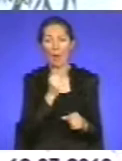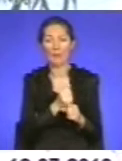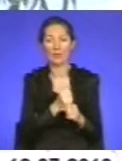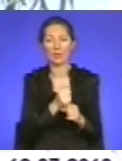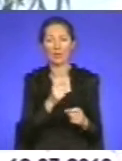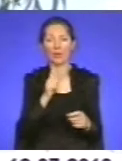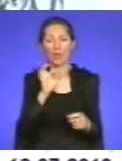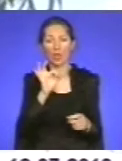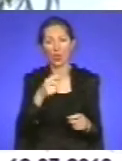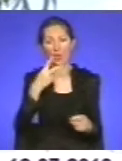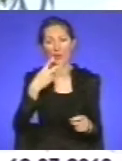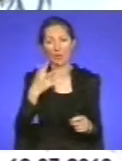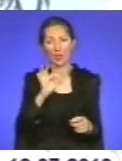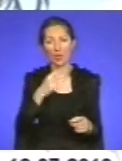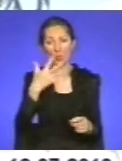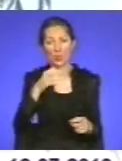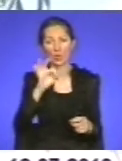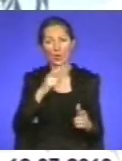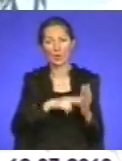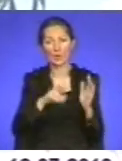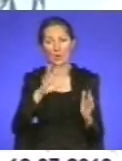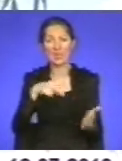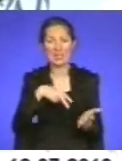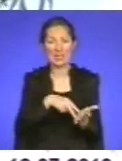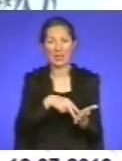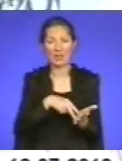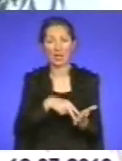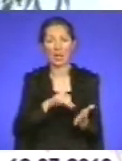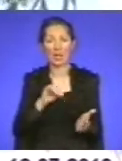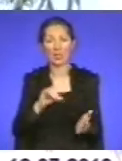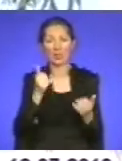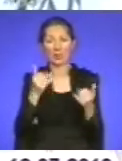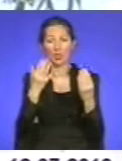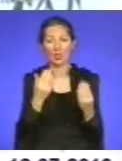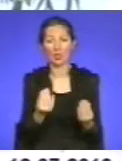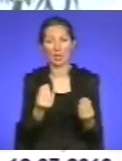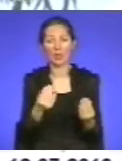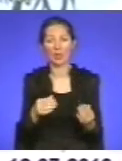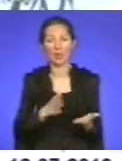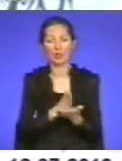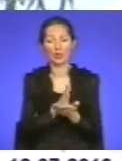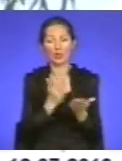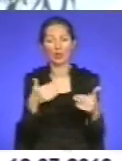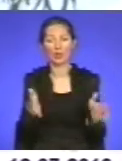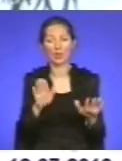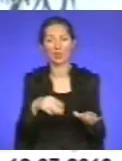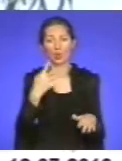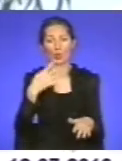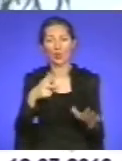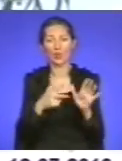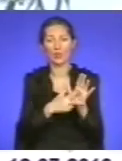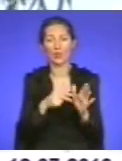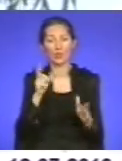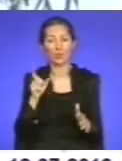на 0,25, 0,50 і 0,75 ставки. І на сьогоднішній день в службі вже залишилося 48